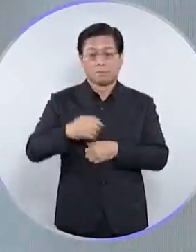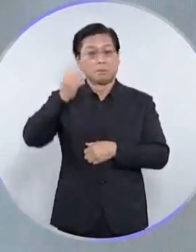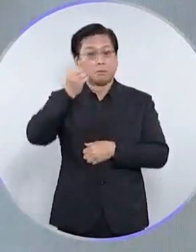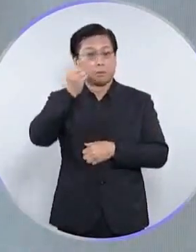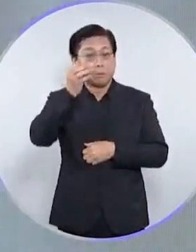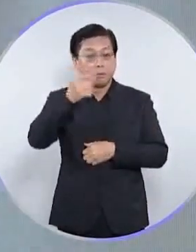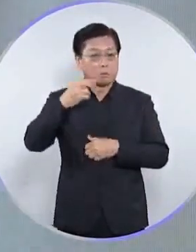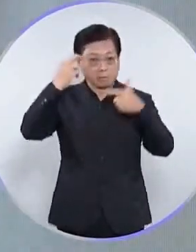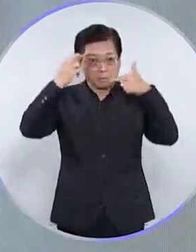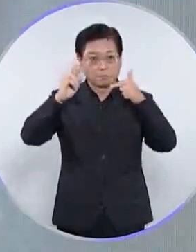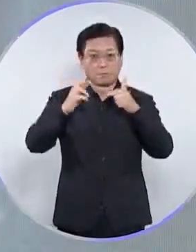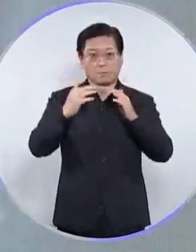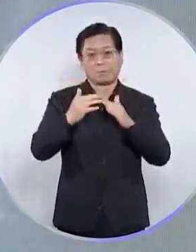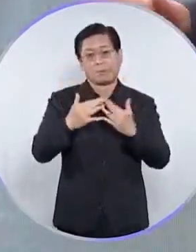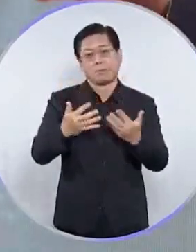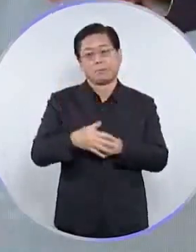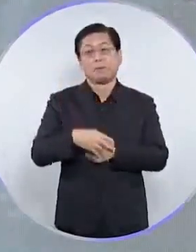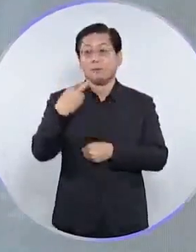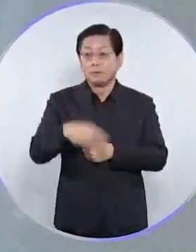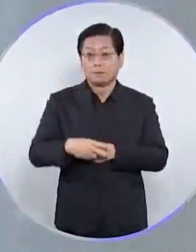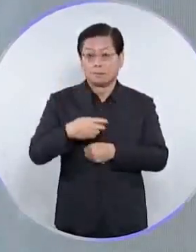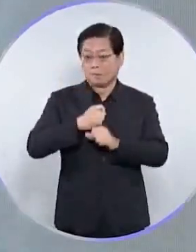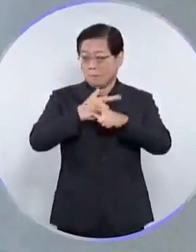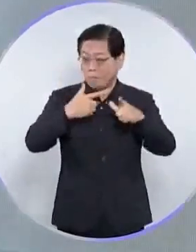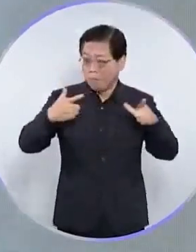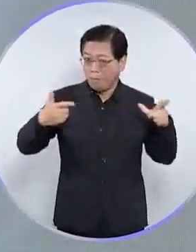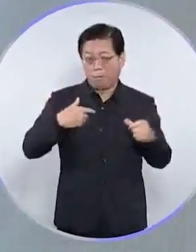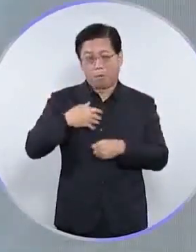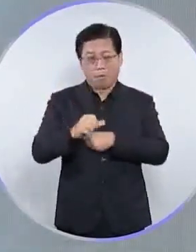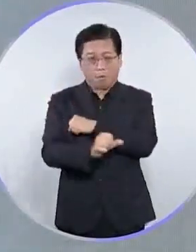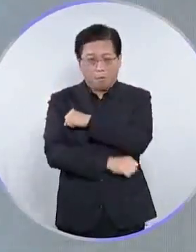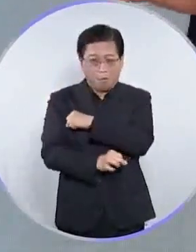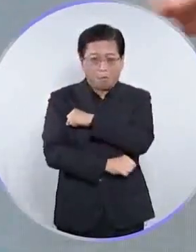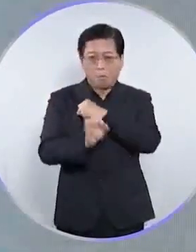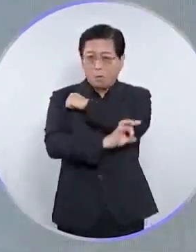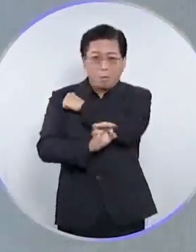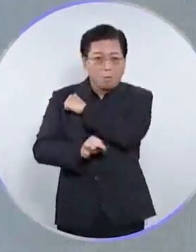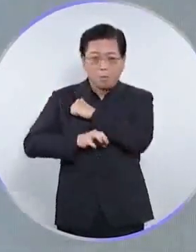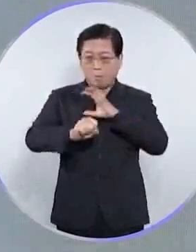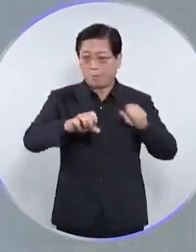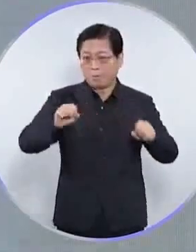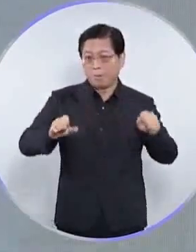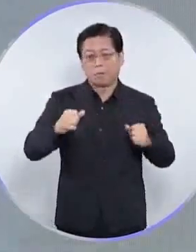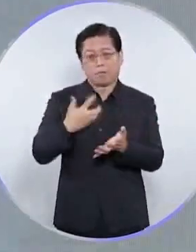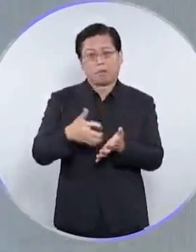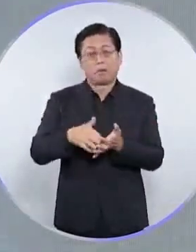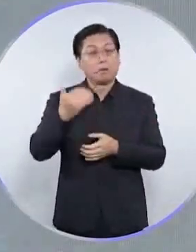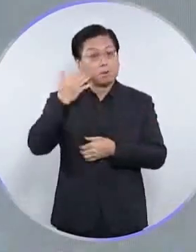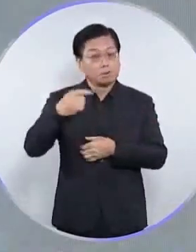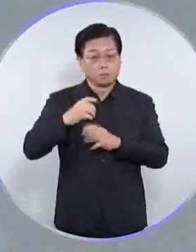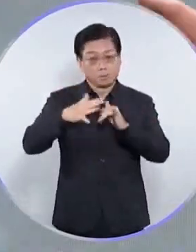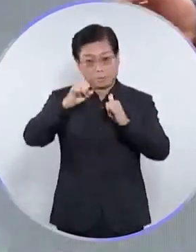莲的傅家，还有大大小小的黑金盘踞在各个地方。如果国民党回